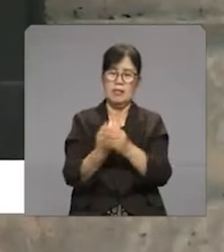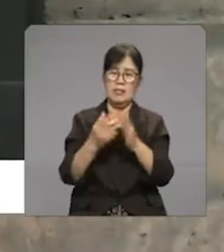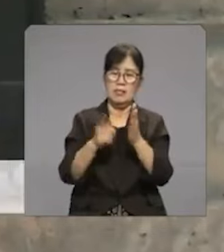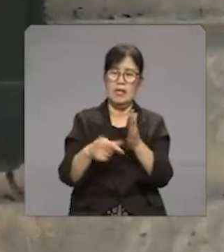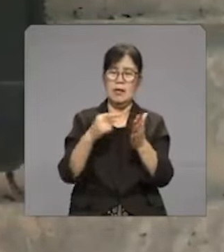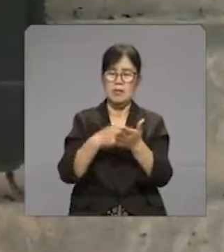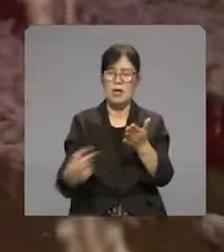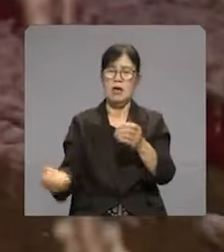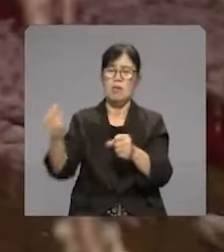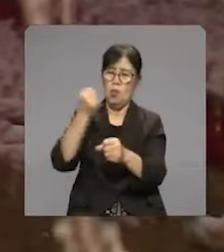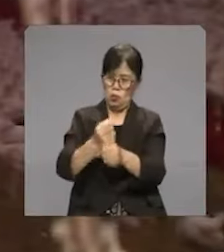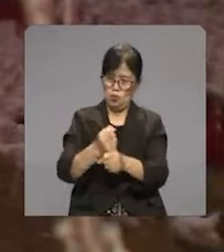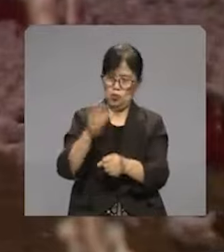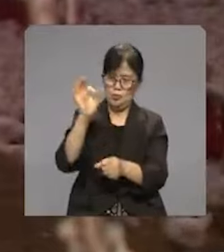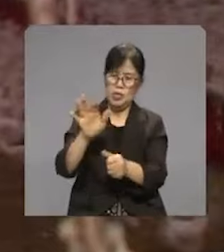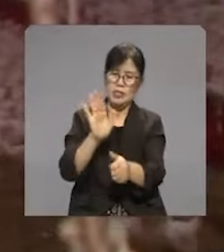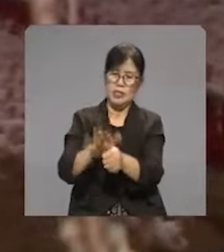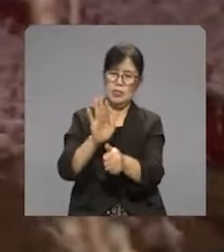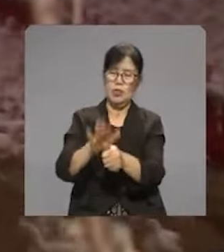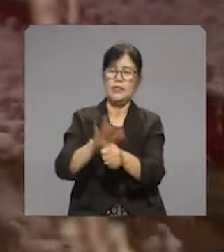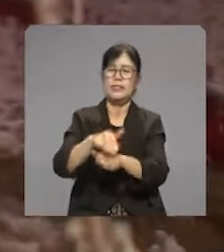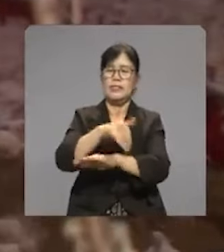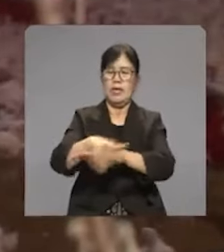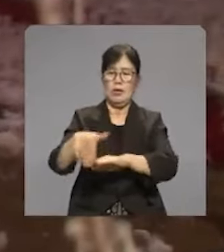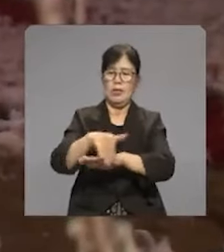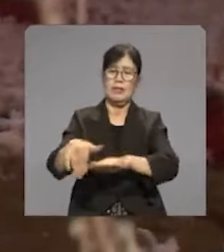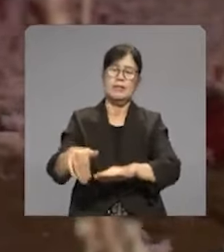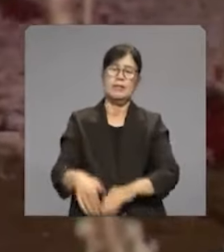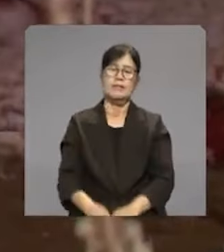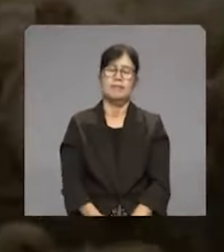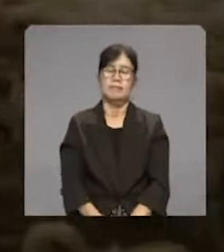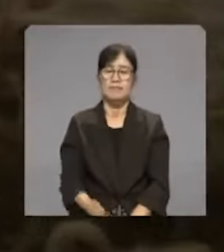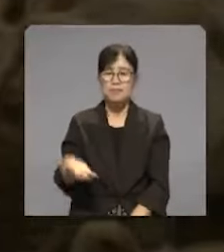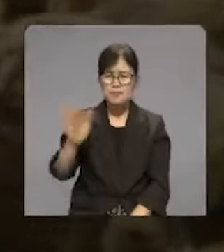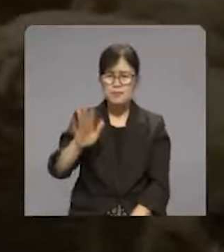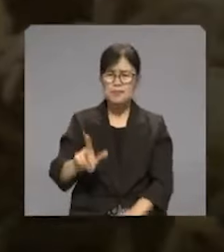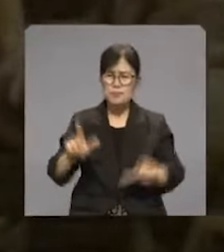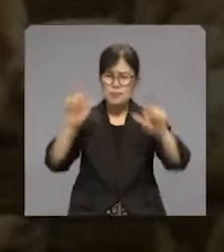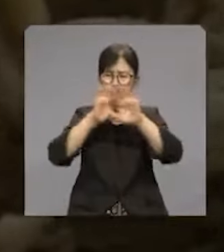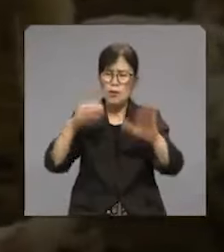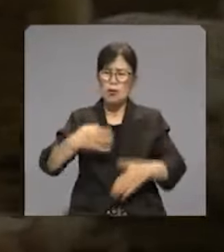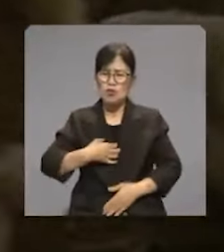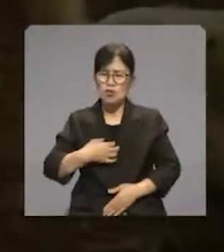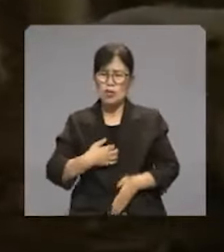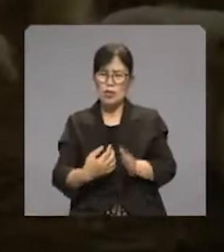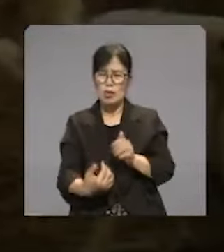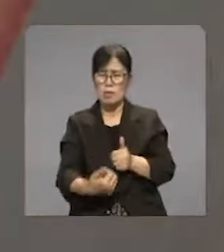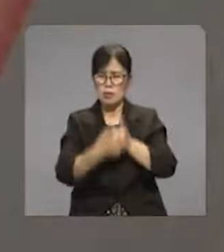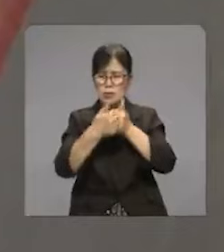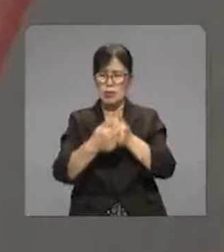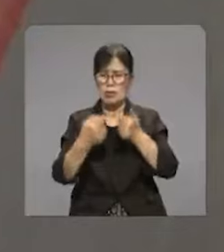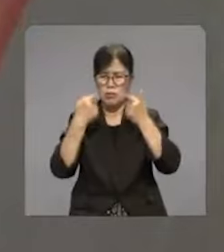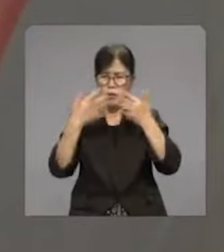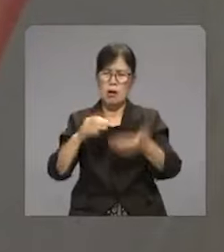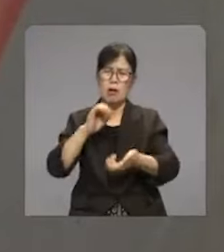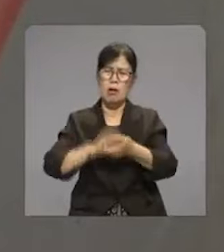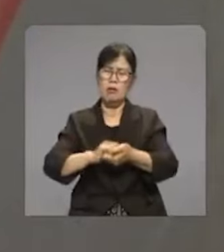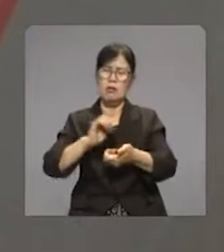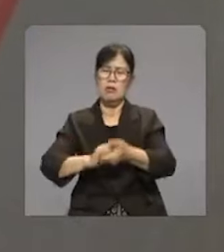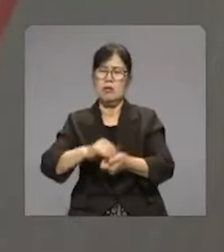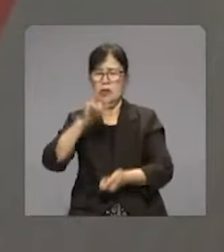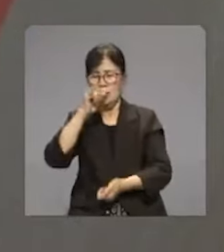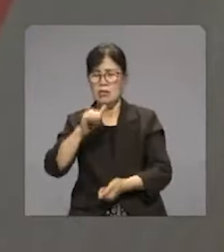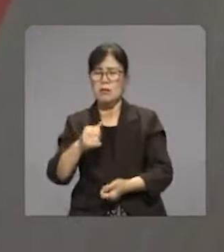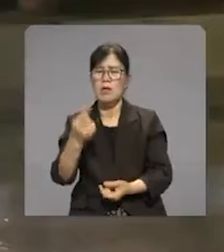피해복구 비용을 지원할 계획도 세워두고 있습니다. 하지만 기후위기에 맞서는 데는 분명한 한계가 있어